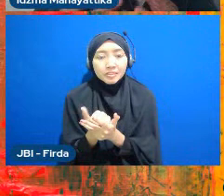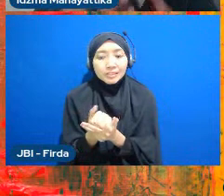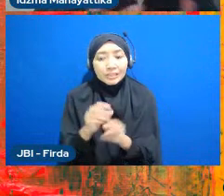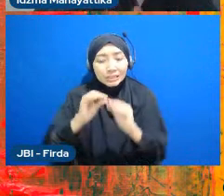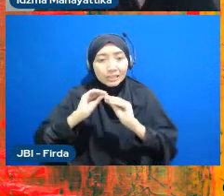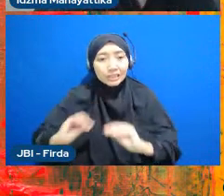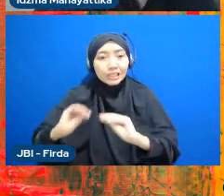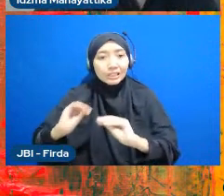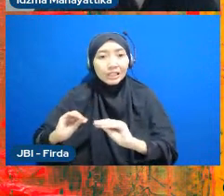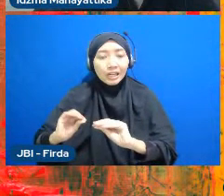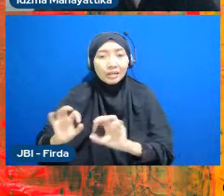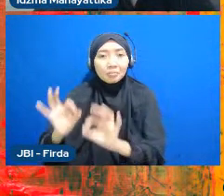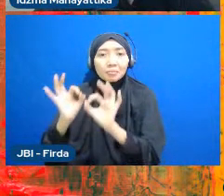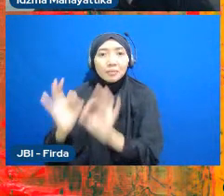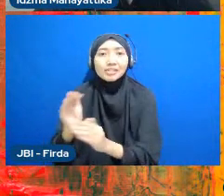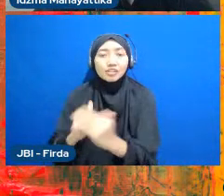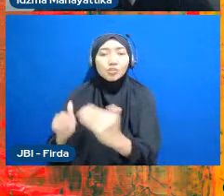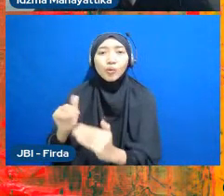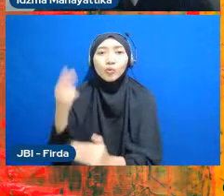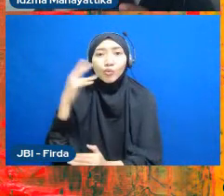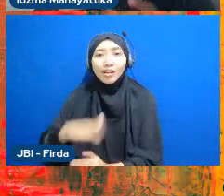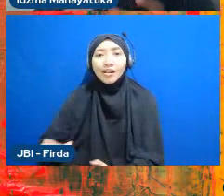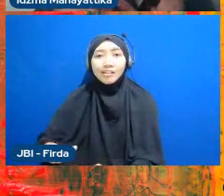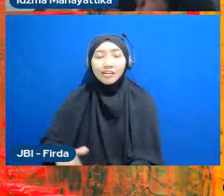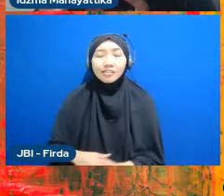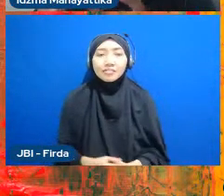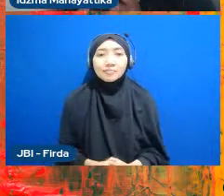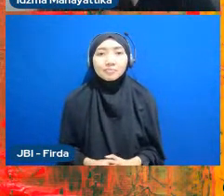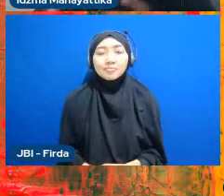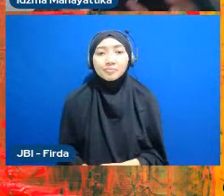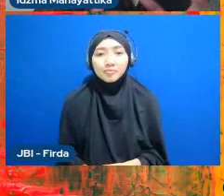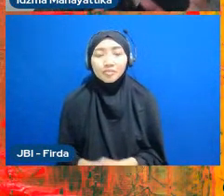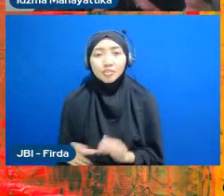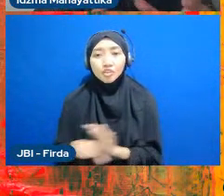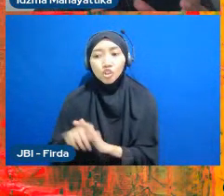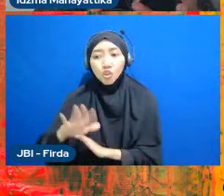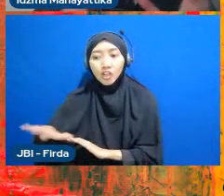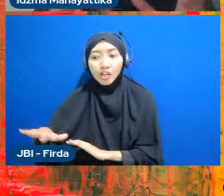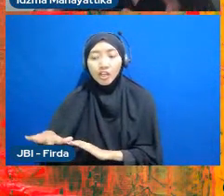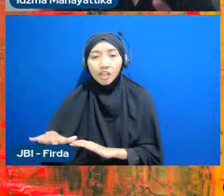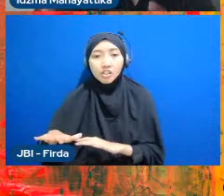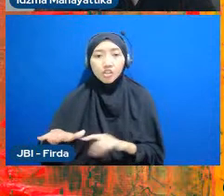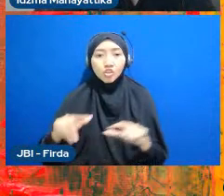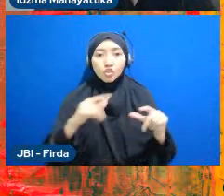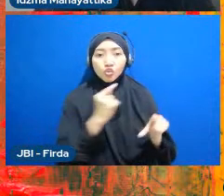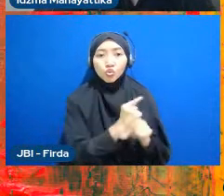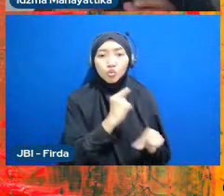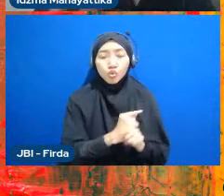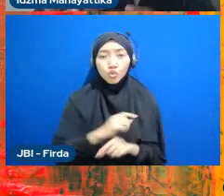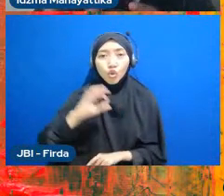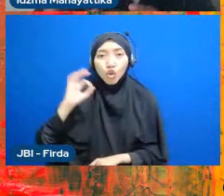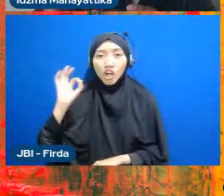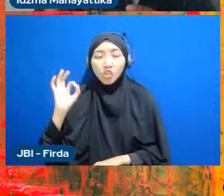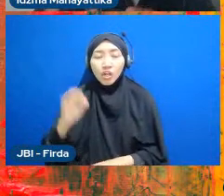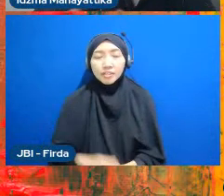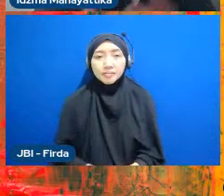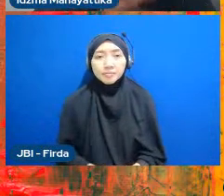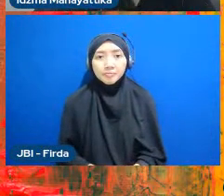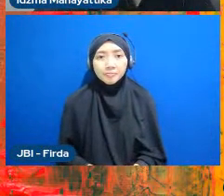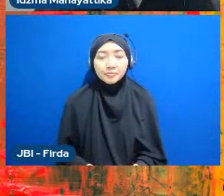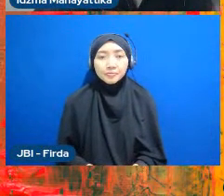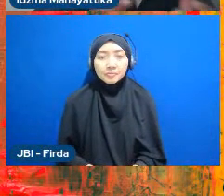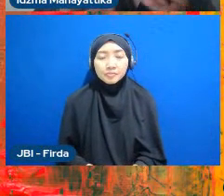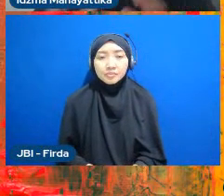ajarkan dengan tepat ke anak-anak. Gitu. Nah, jadi ada anak, guru, orang tua. Nah, tapi kemudian ketika kita anak